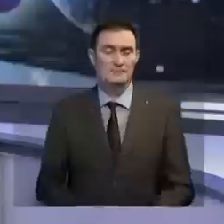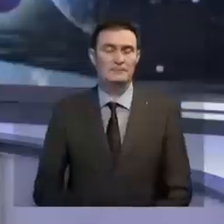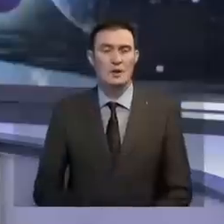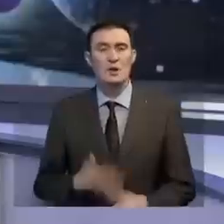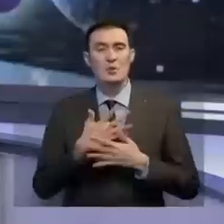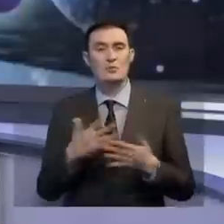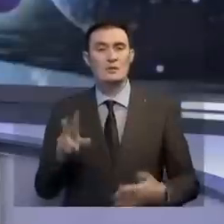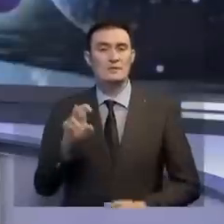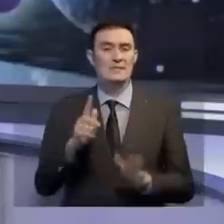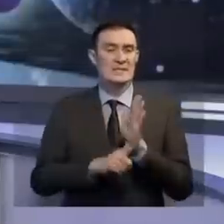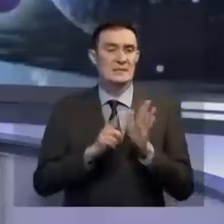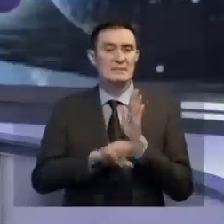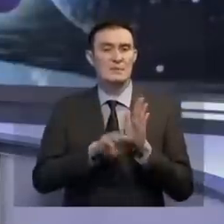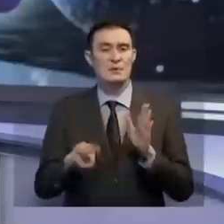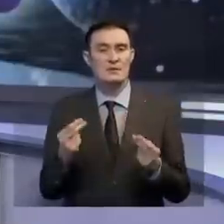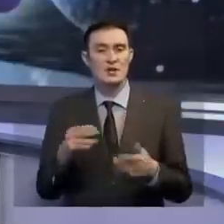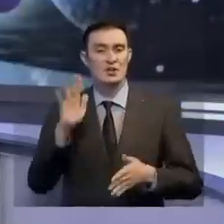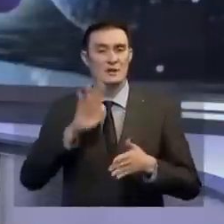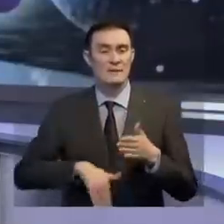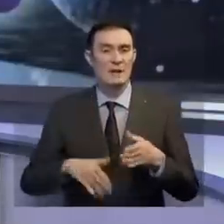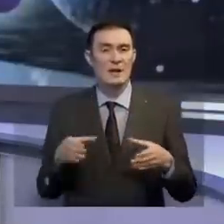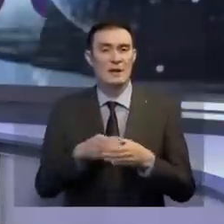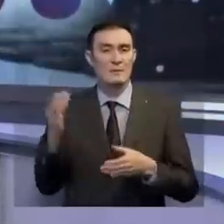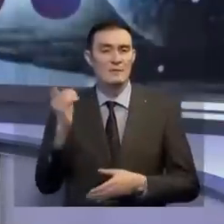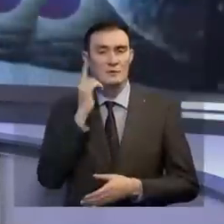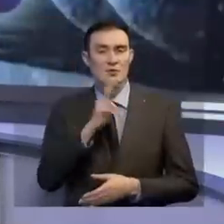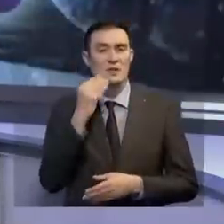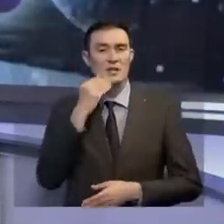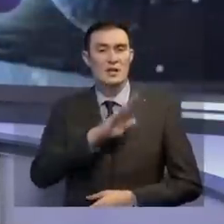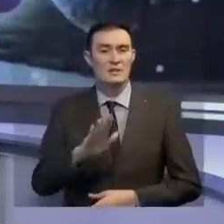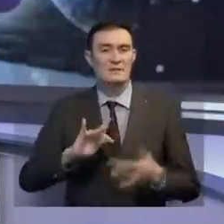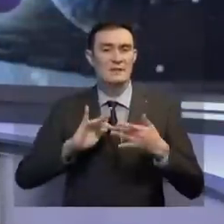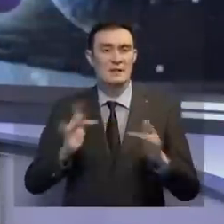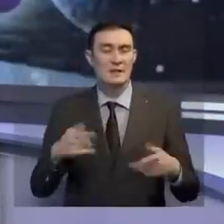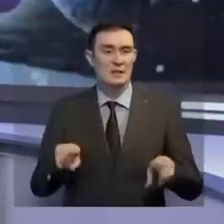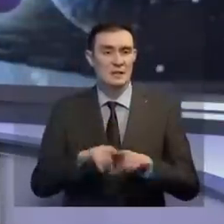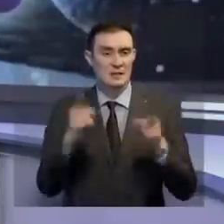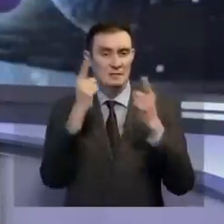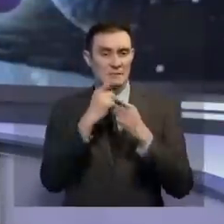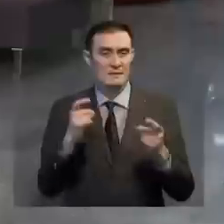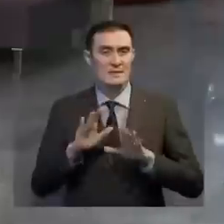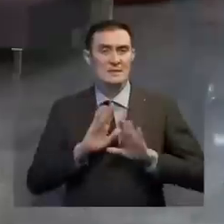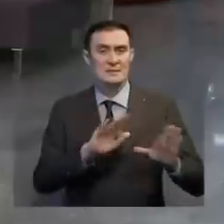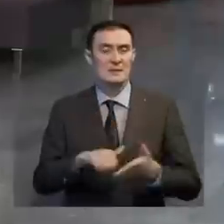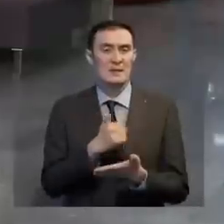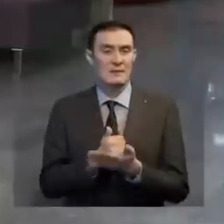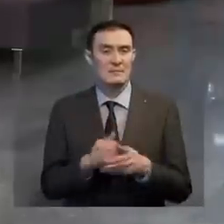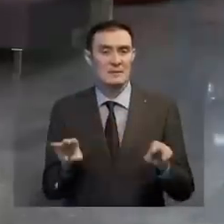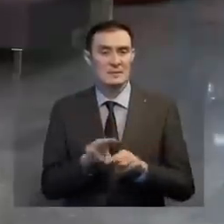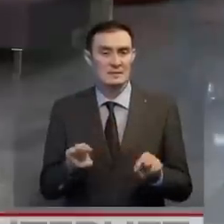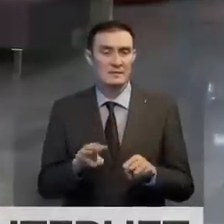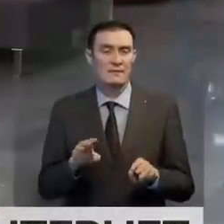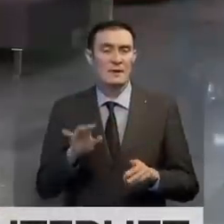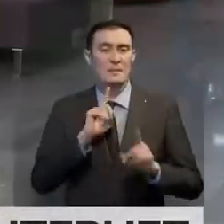Более чем на 270 миллионов тенге оштрафовали операторов связи за некачественный интернет. Такие данные озвучил замглавы профильного ведомства